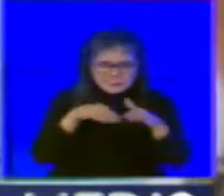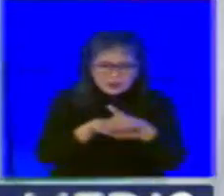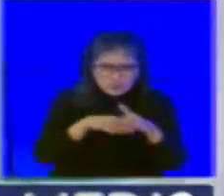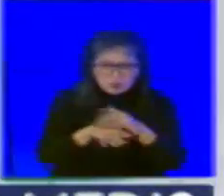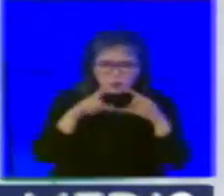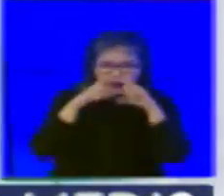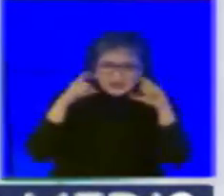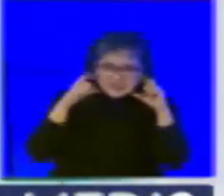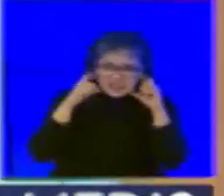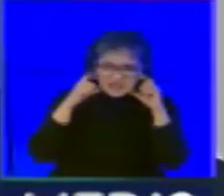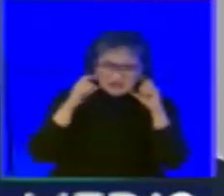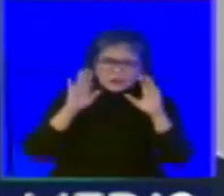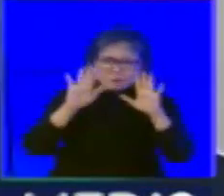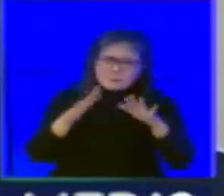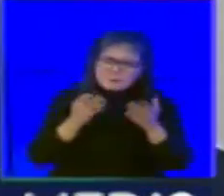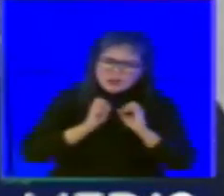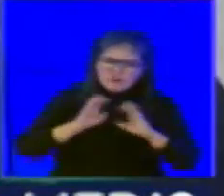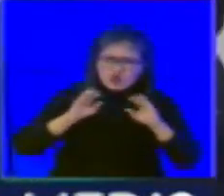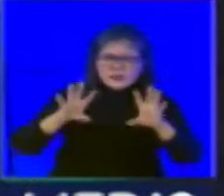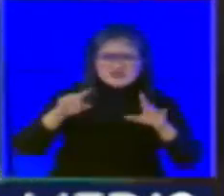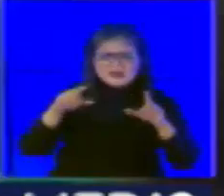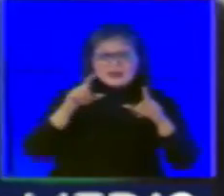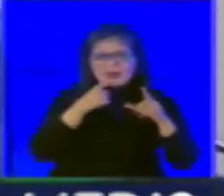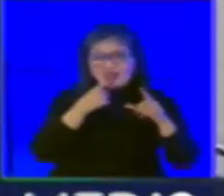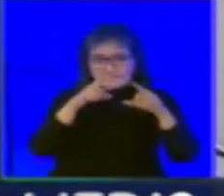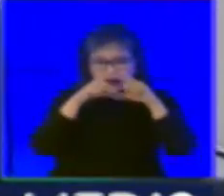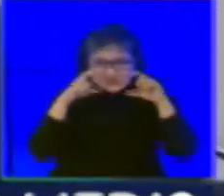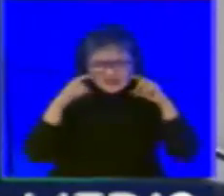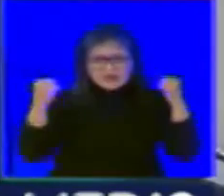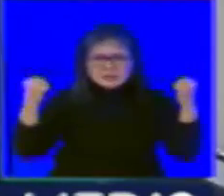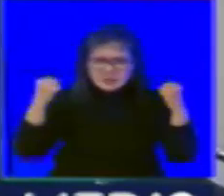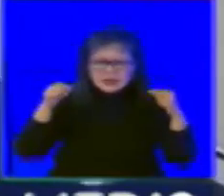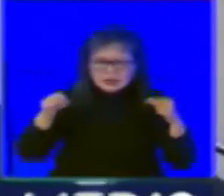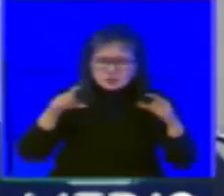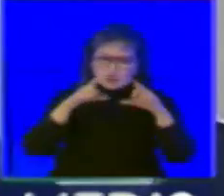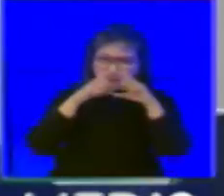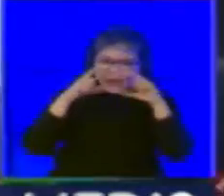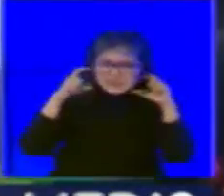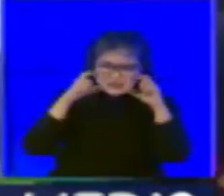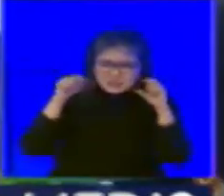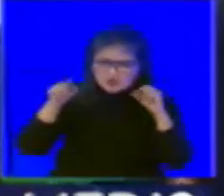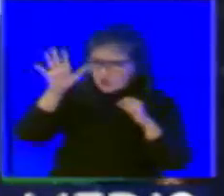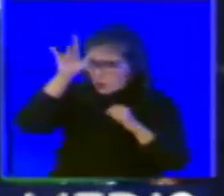Masyarakat juga diimbau tidak memakai masker jika memang dalam kondisi sehat, karena masker hanya diperuntukkan bagi mereka yang